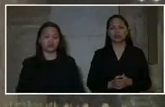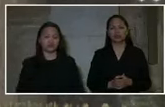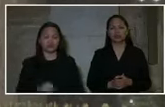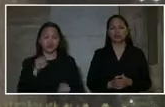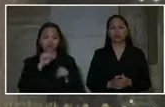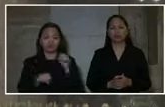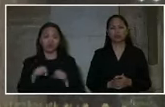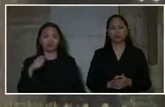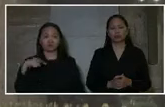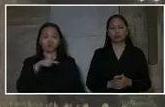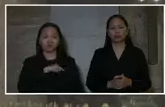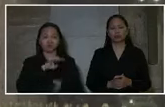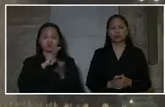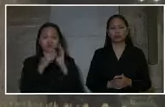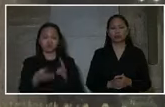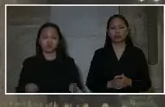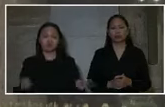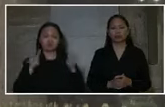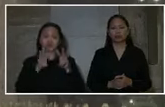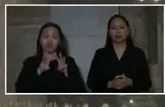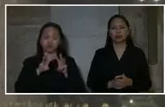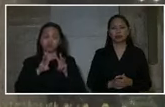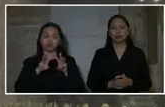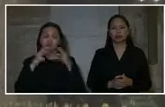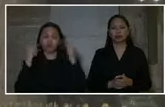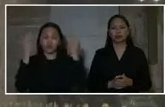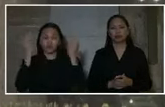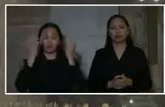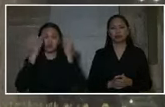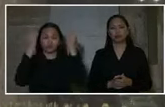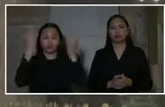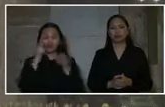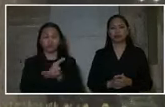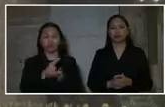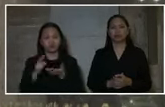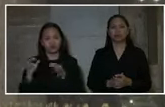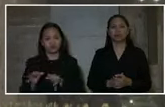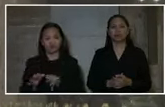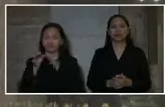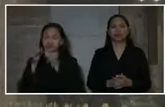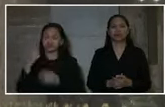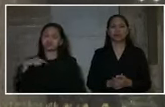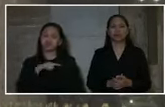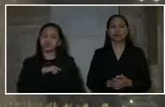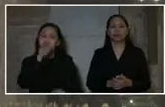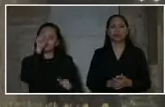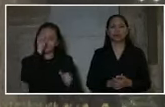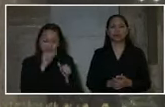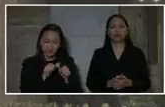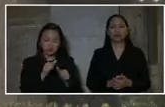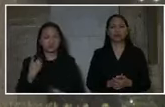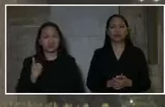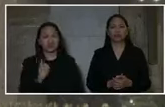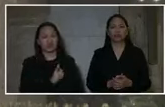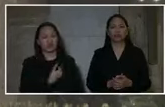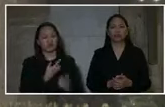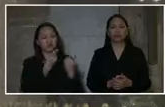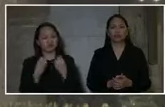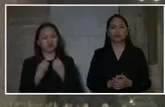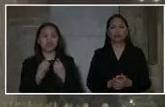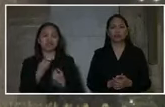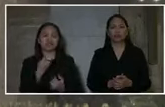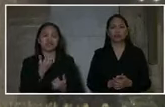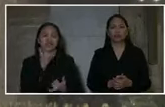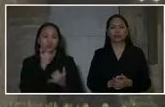Upang tayo ay maging karapat dapat sa pagdiriwang ng banal na misa, aminin natin ang ating mga nagawang